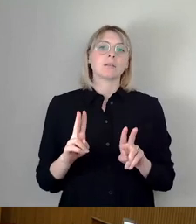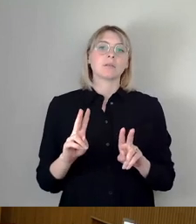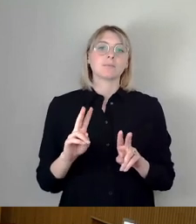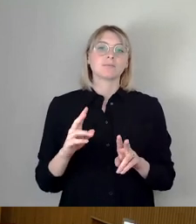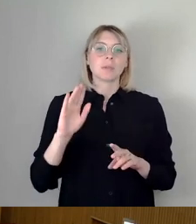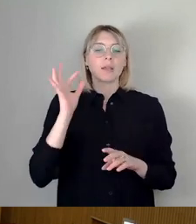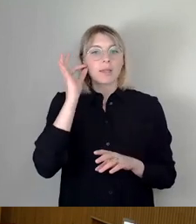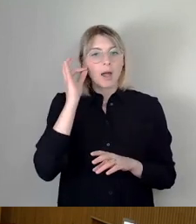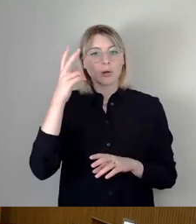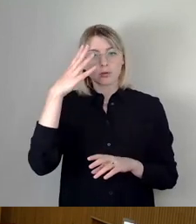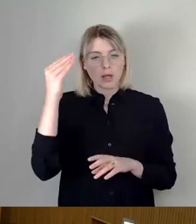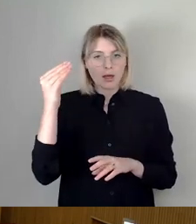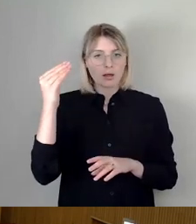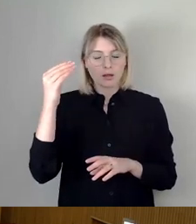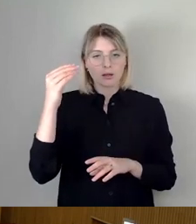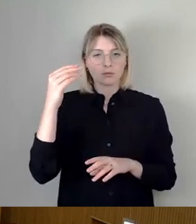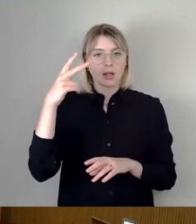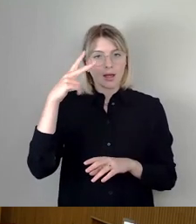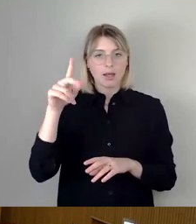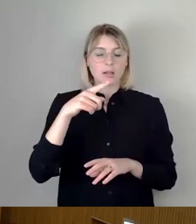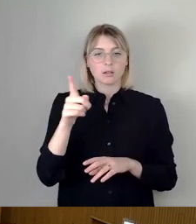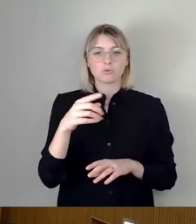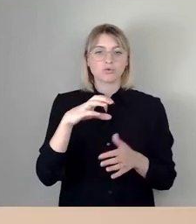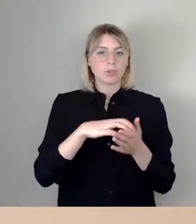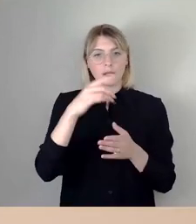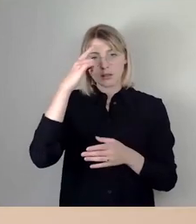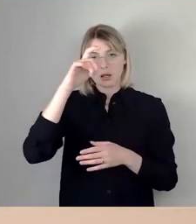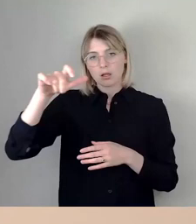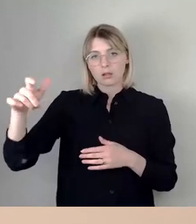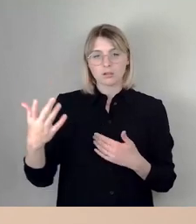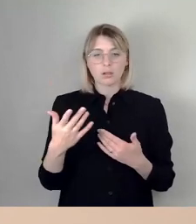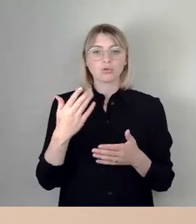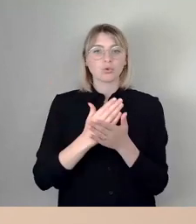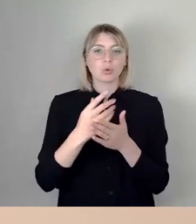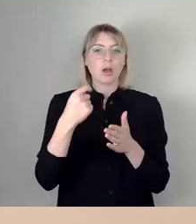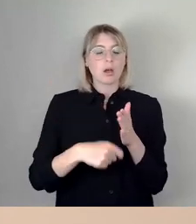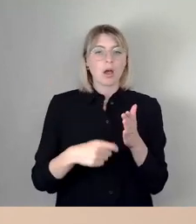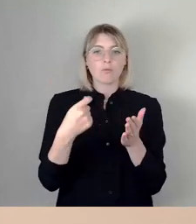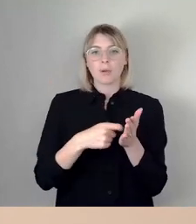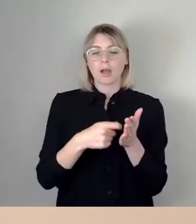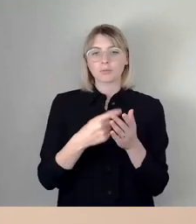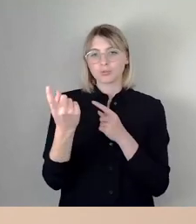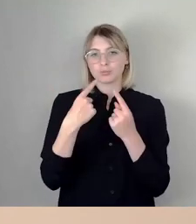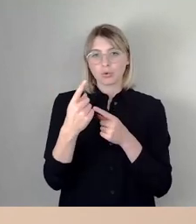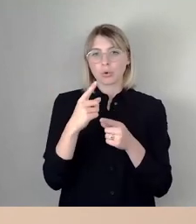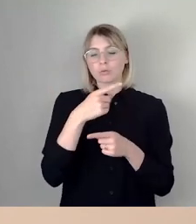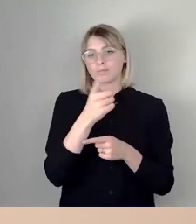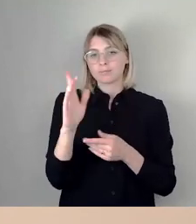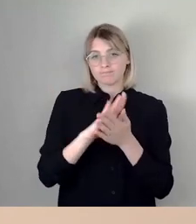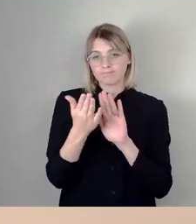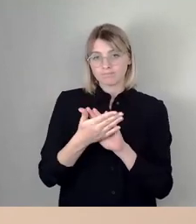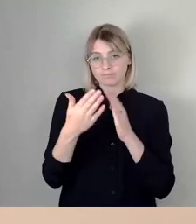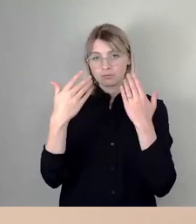die Bauausschussberatung. Wir hatten über den Kaufpreis gesprochen und wir hatten vereinbart, dass ich Ihnen einen